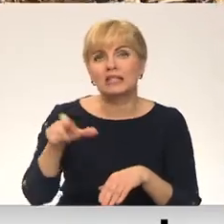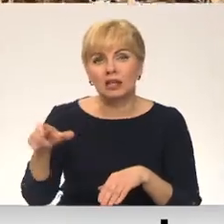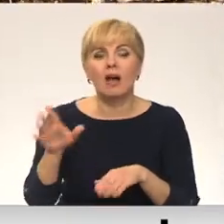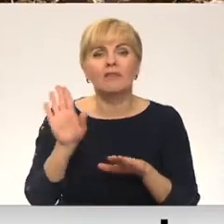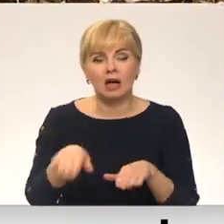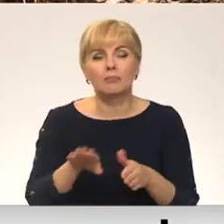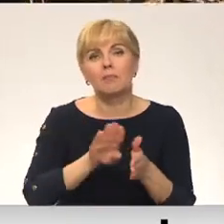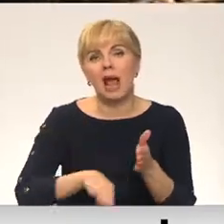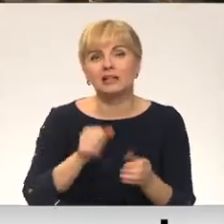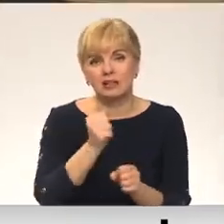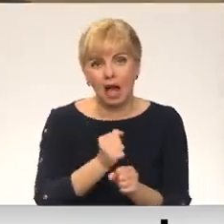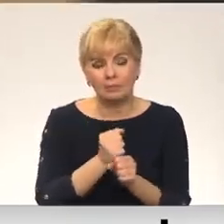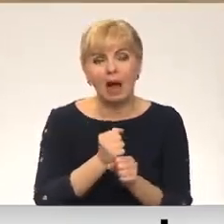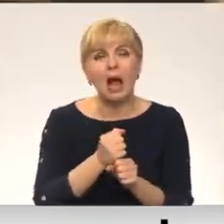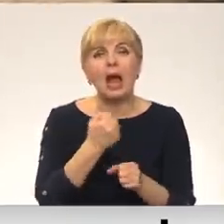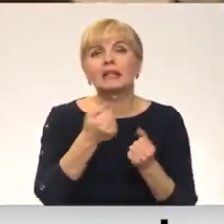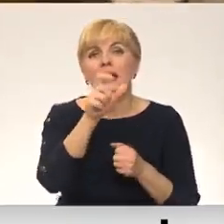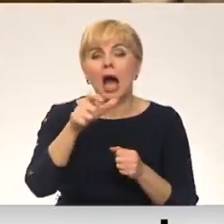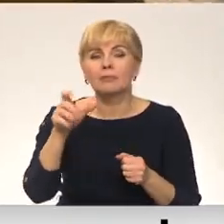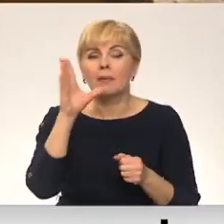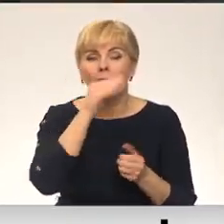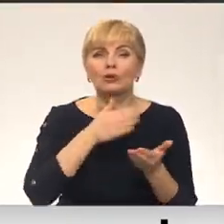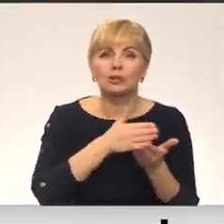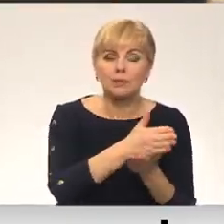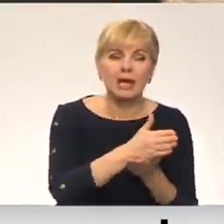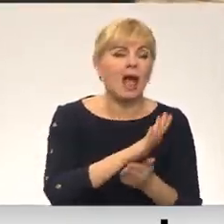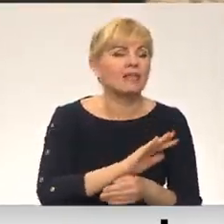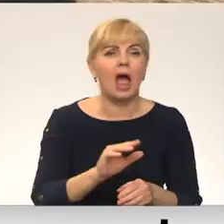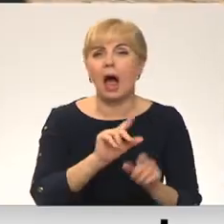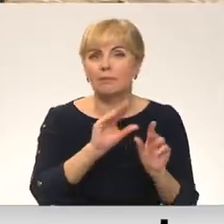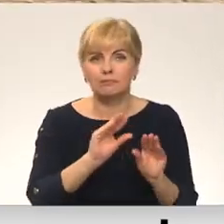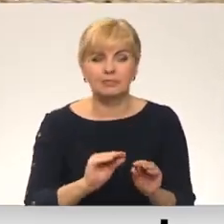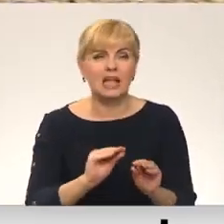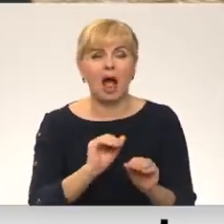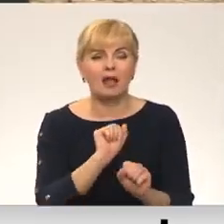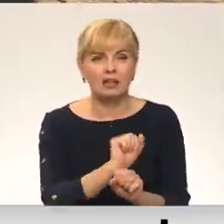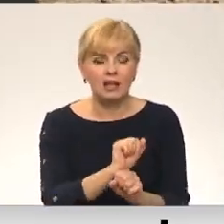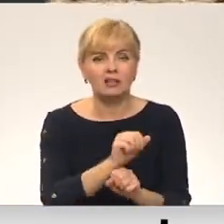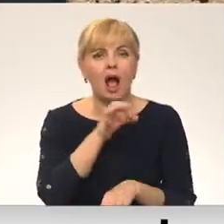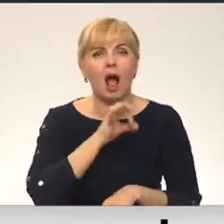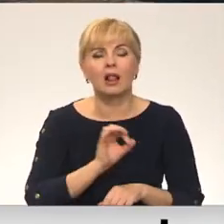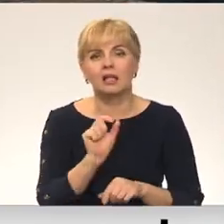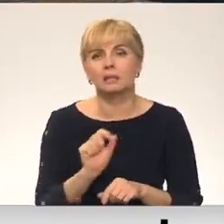bez darba. Tomēr lielāka darbinieka pieejamība būtiski nebremzēs algu pieaugumu. Madara Līcīte, Latvijas televīzija.